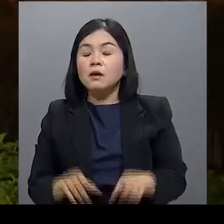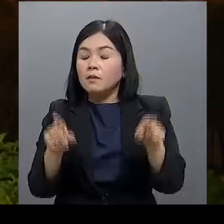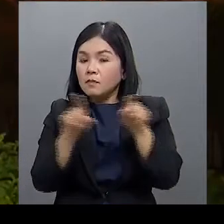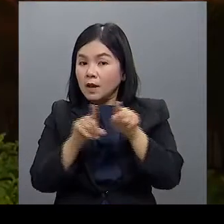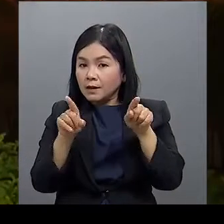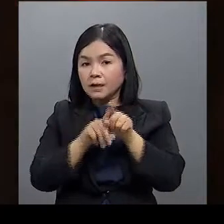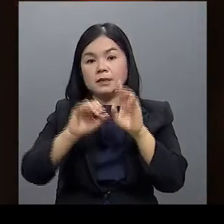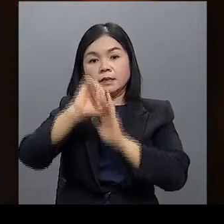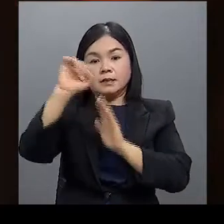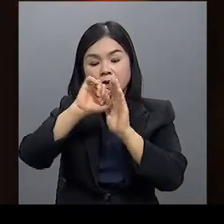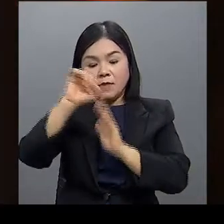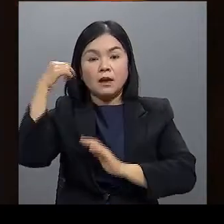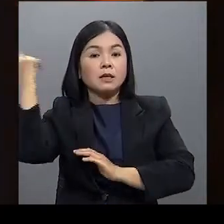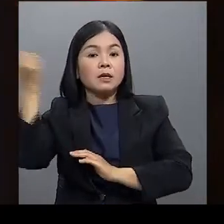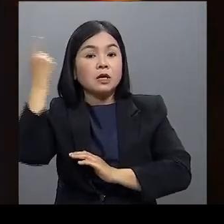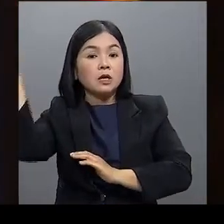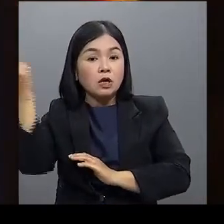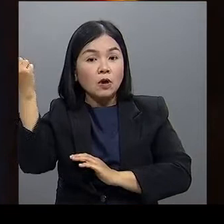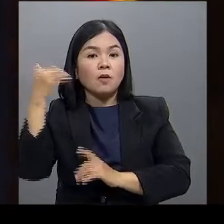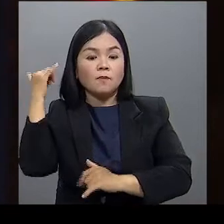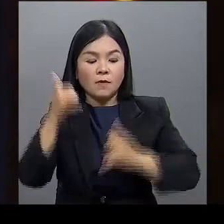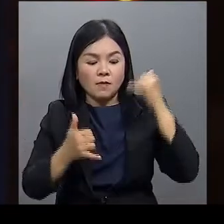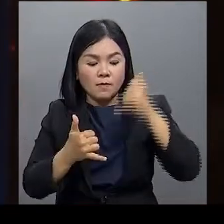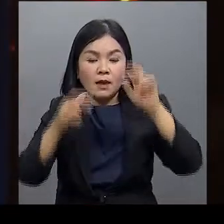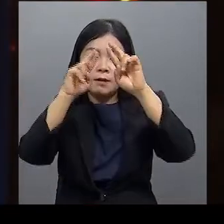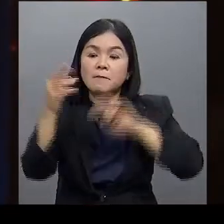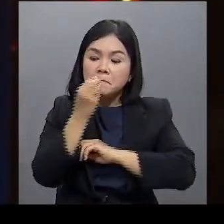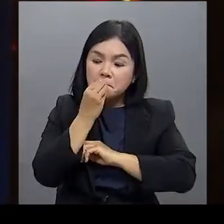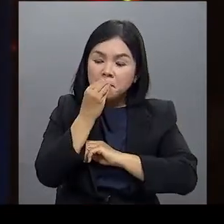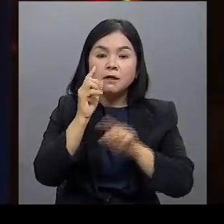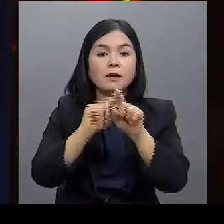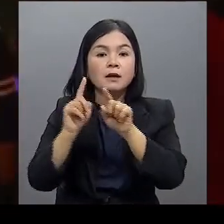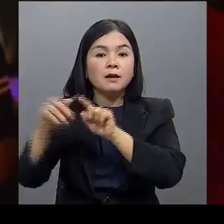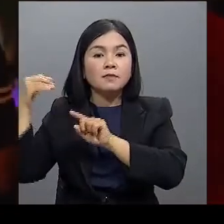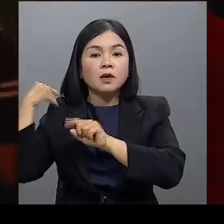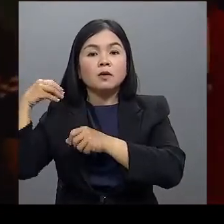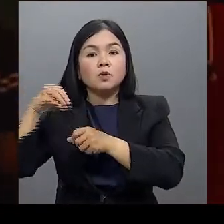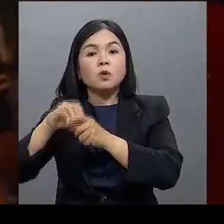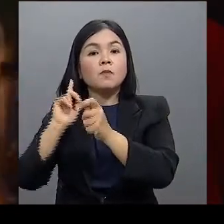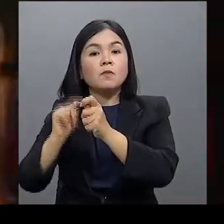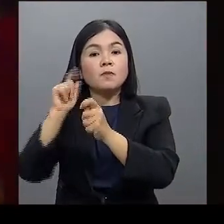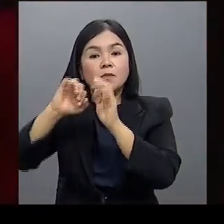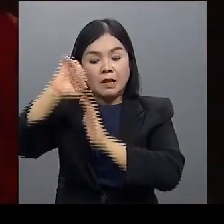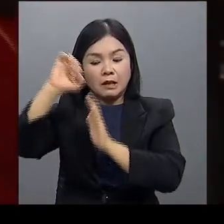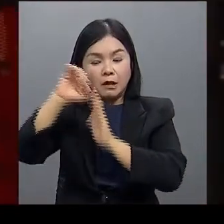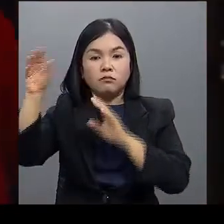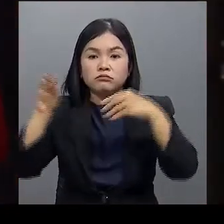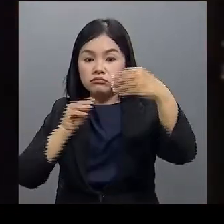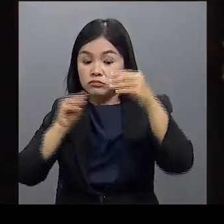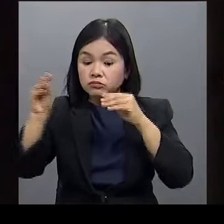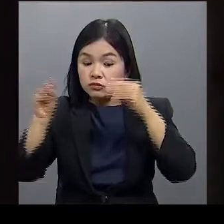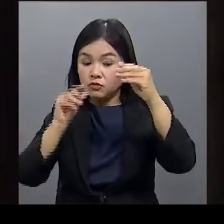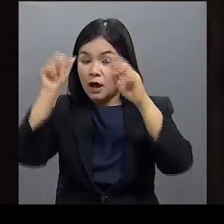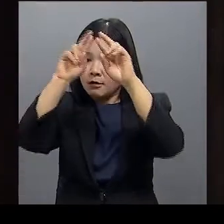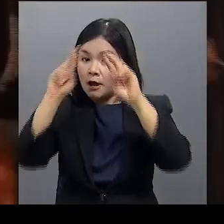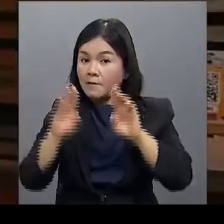ะนักท่องเที่ยวเริ่มทยอยเข้าใช้บริการร้านอาหารย่านตำบลแม่เหี่ยอำเภอเมืองเชียงใหม่หลังมีการผ่อนคลายมาตรการแล้วก็อนุญาตให้ร้านสาม